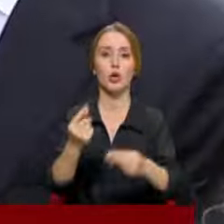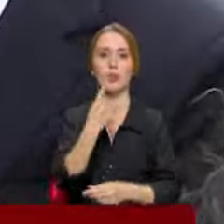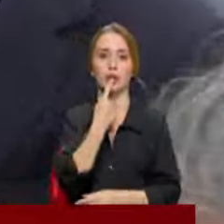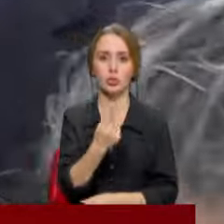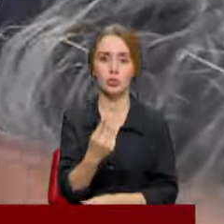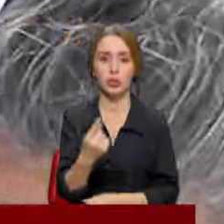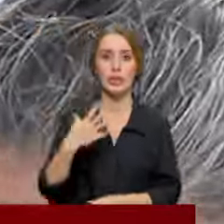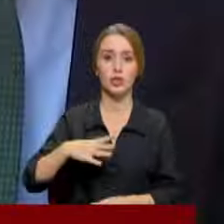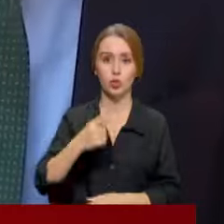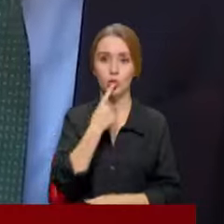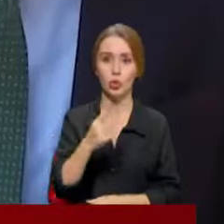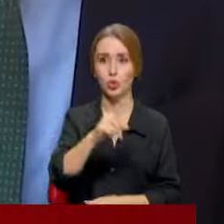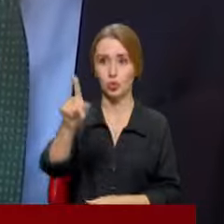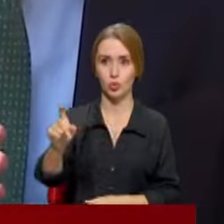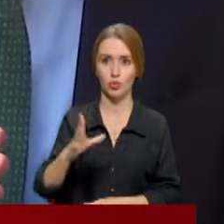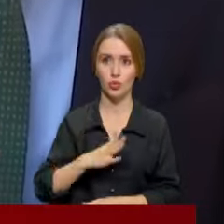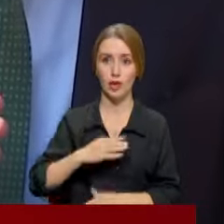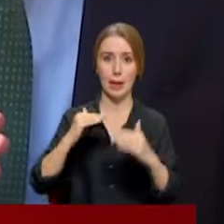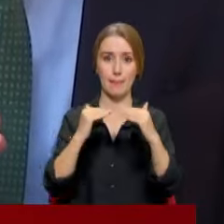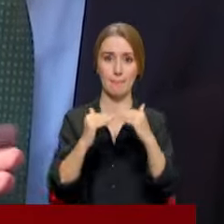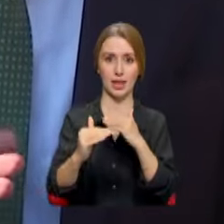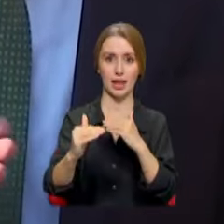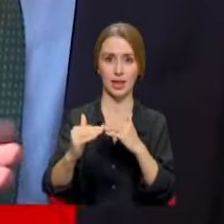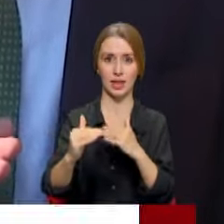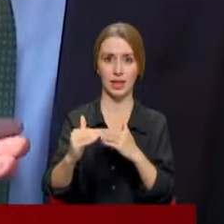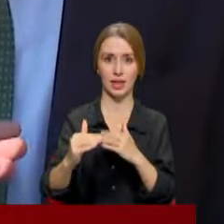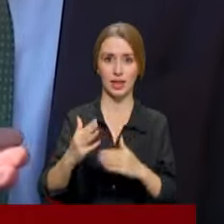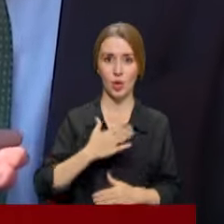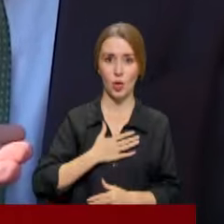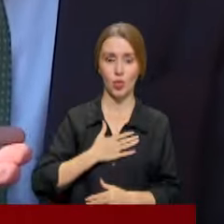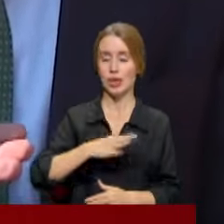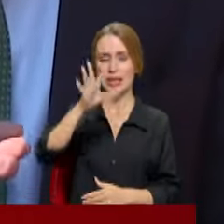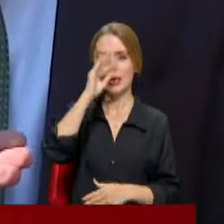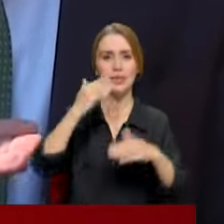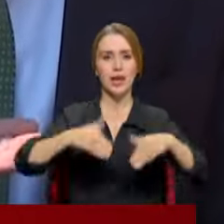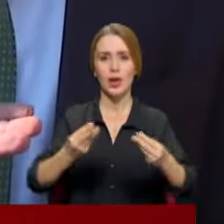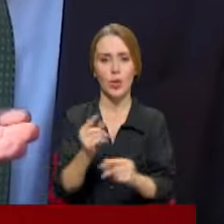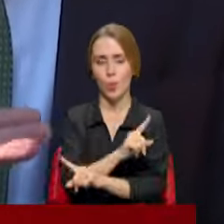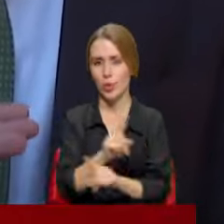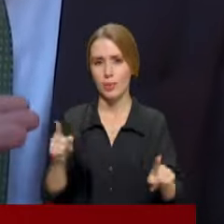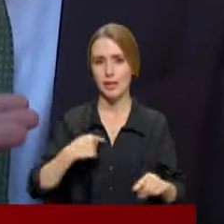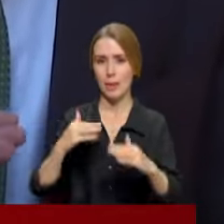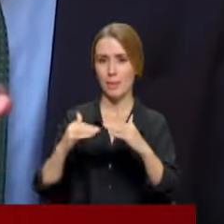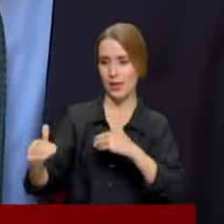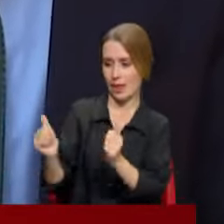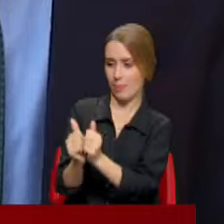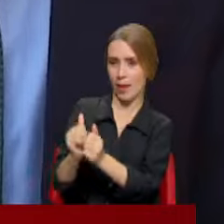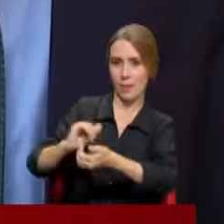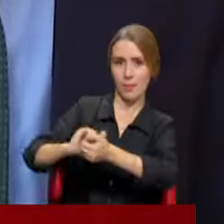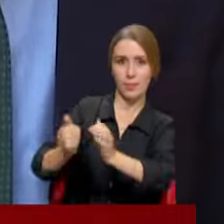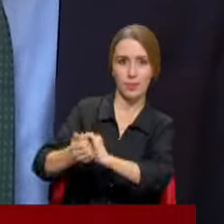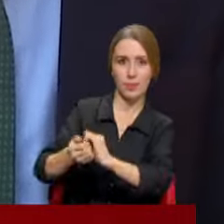yorumları da soruldu İmamoğlu'na. Ya bu milletin önündeyken millet kim önünü kesebilir yani? Millet yanımızda ya, beraberiz